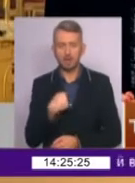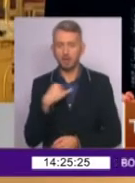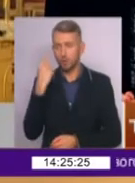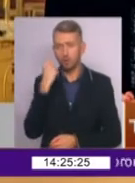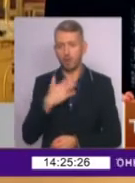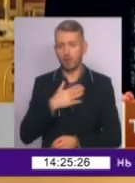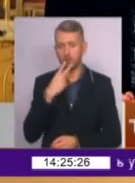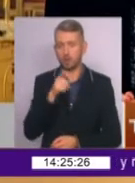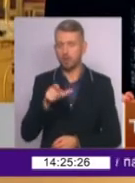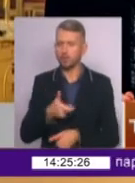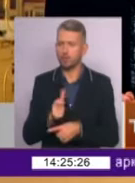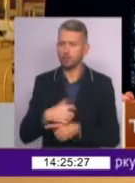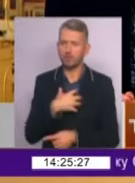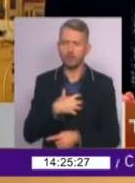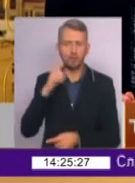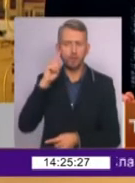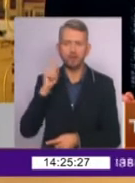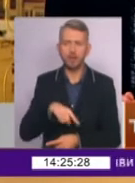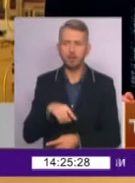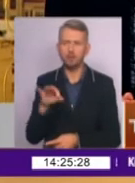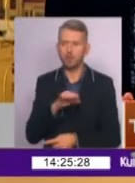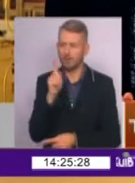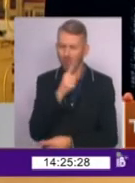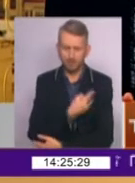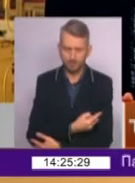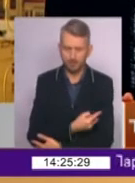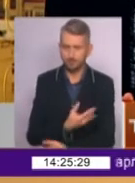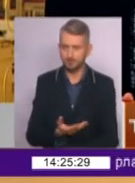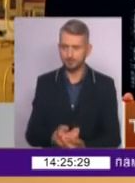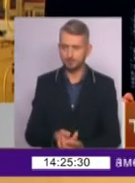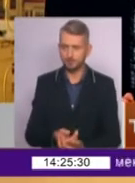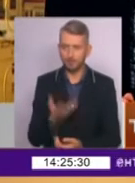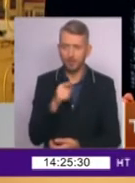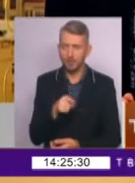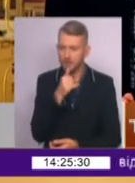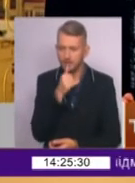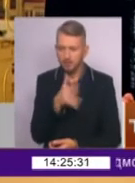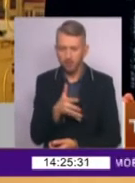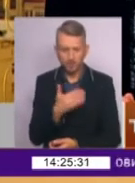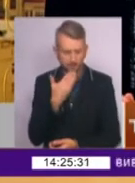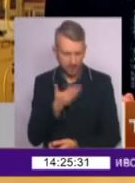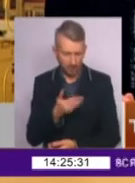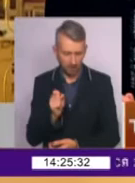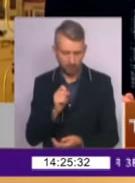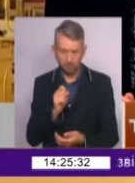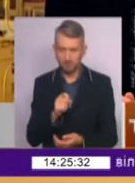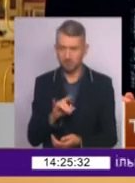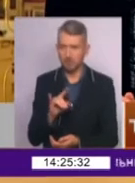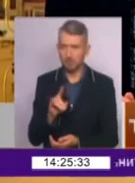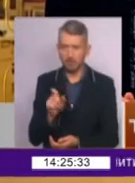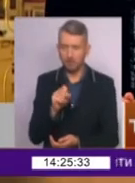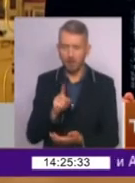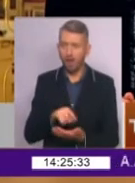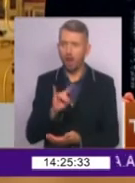глядачам дуже важливо знати все ж таки про маленьких діток. Коли ти не можеш розпитати, коли дитина не